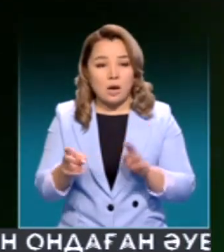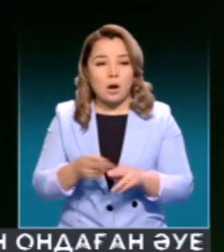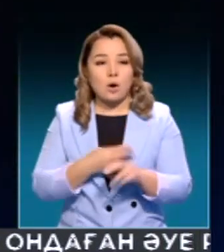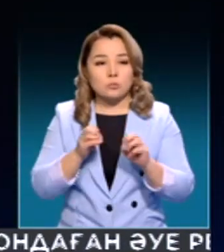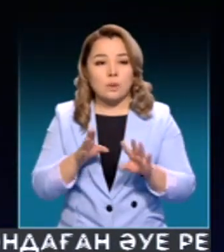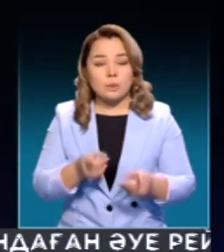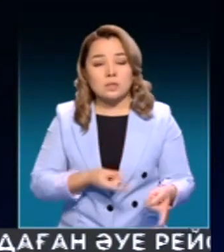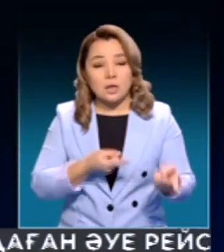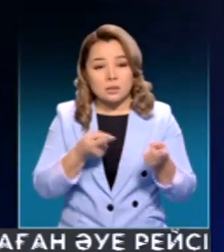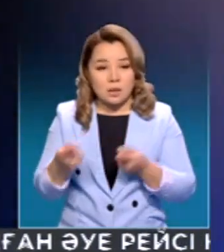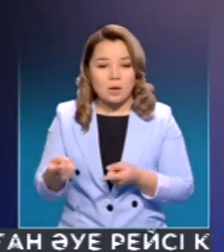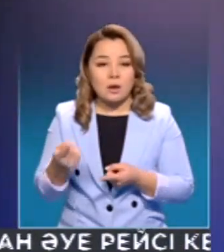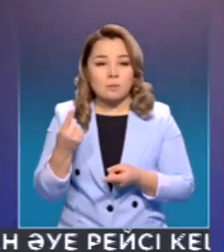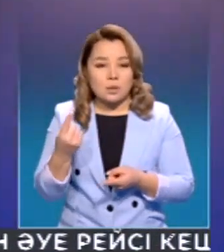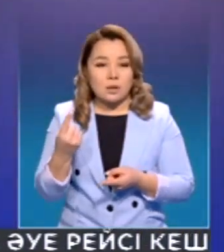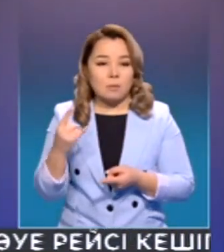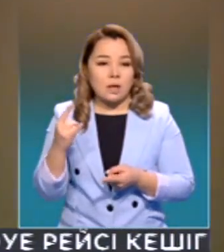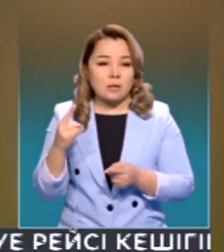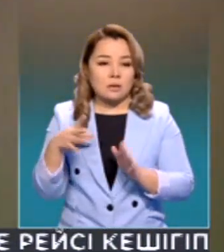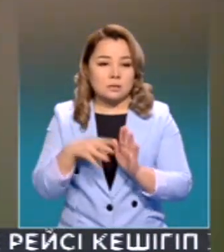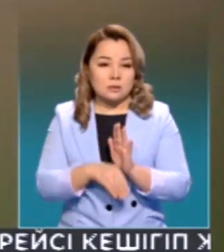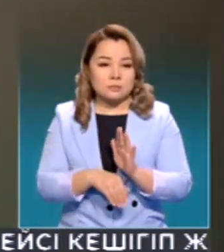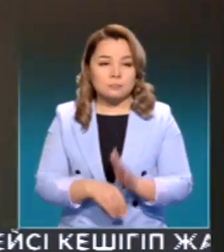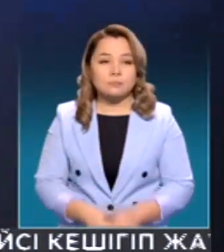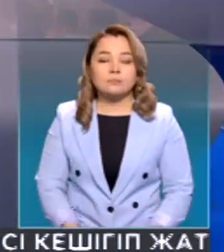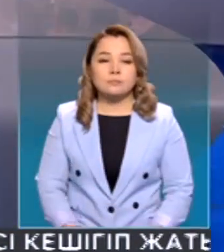жеткізді. Оның біреуі бала.